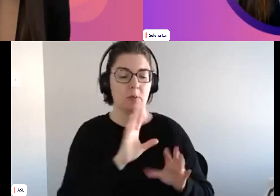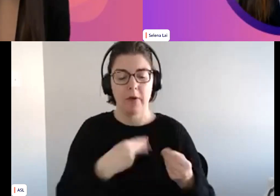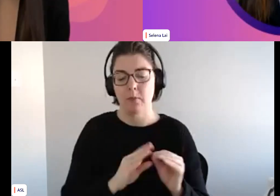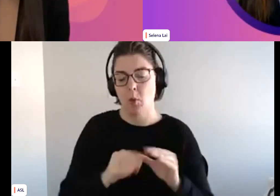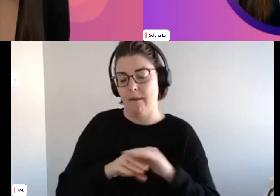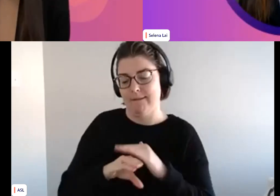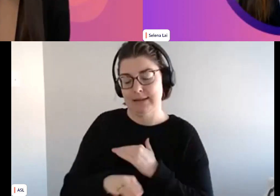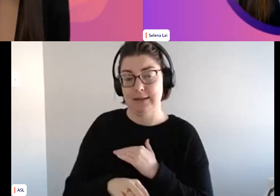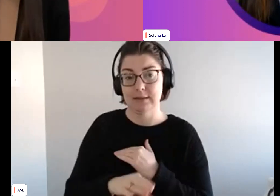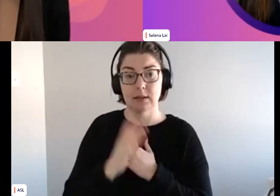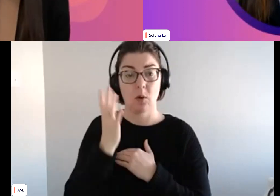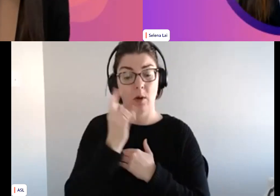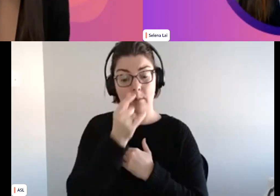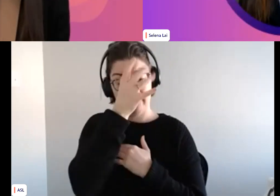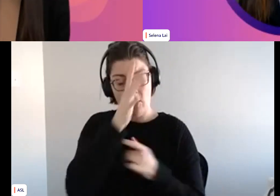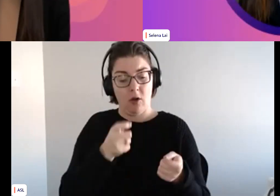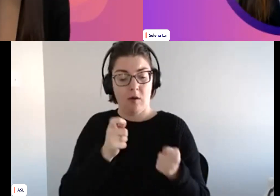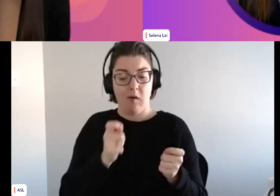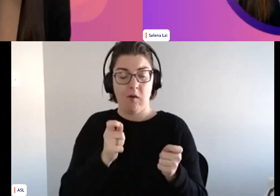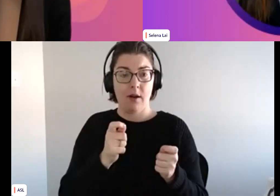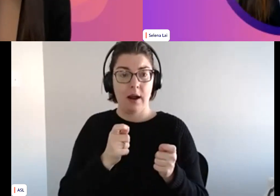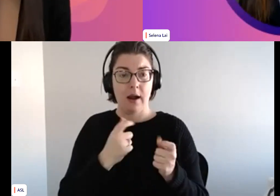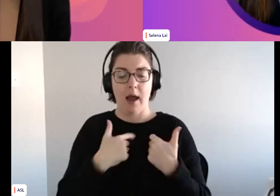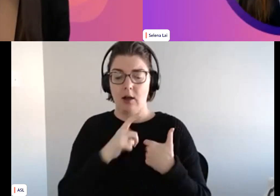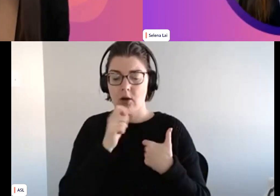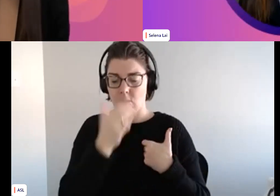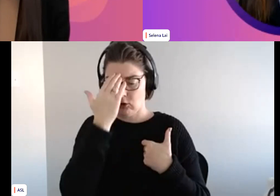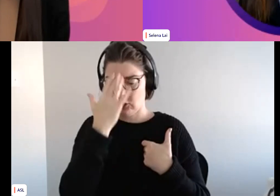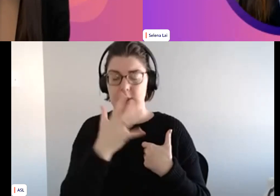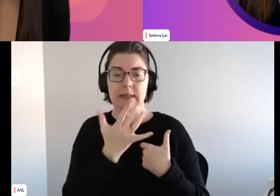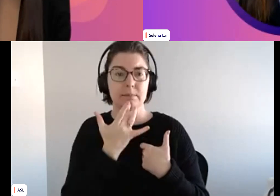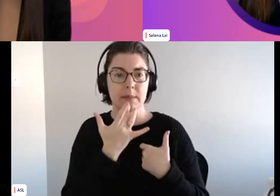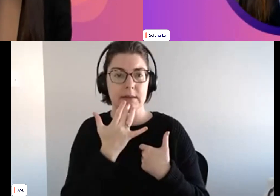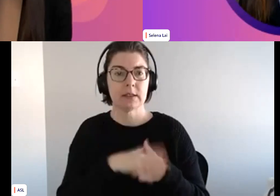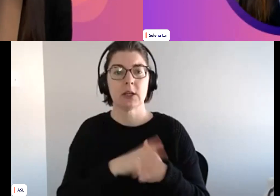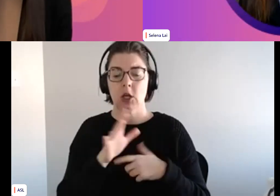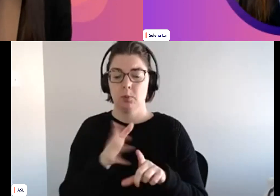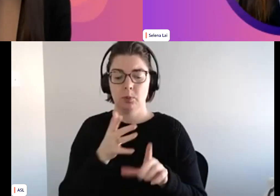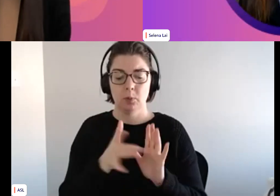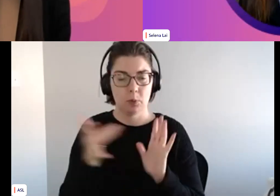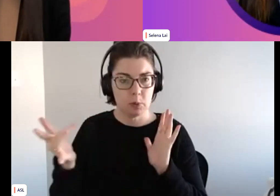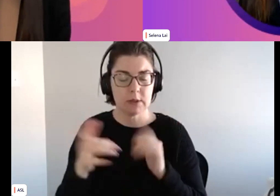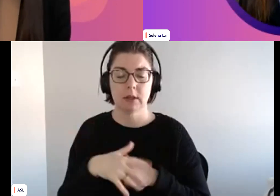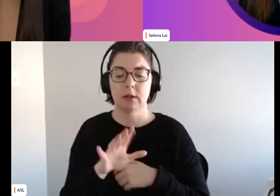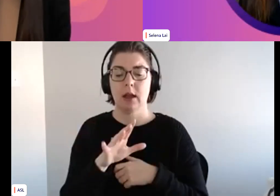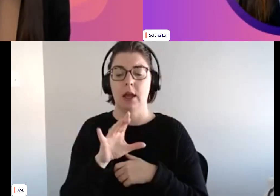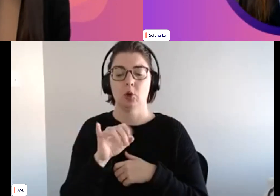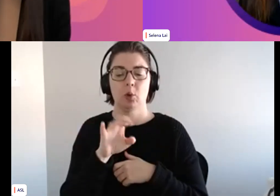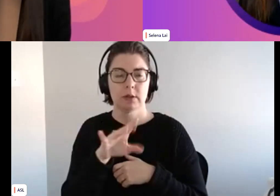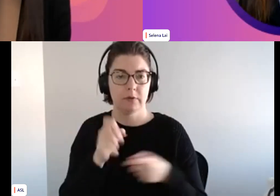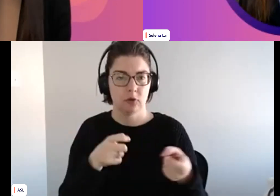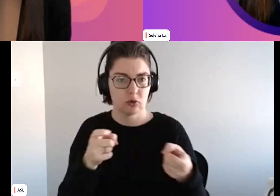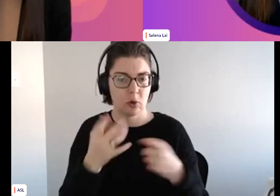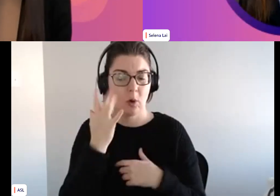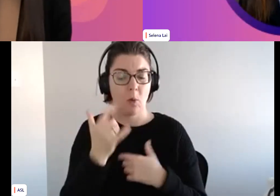donc à exclu ma mère encore par les rapports donc devant le système